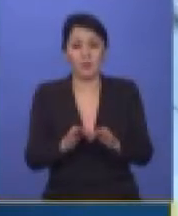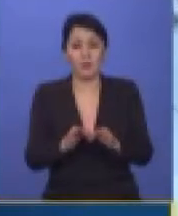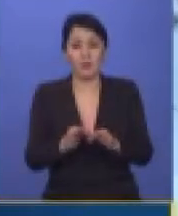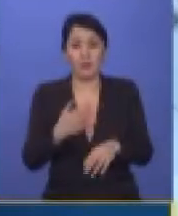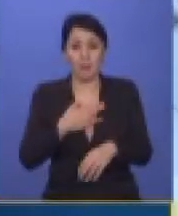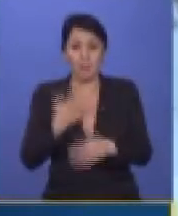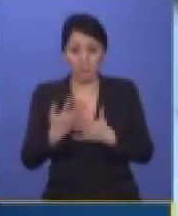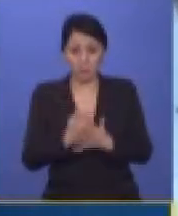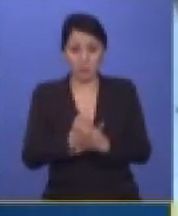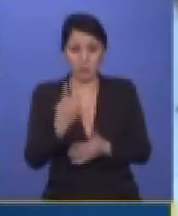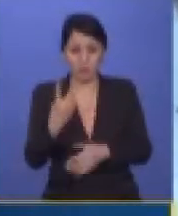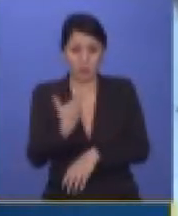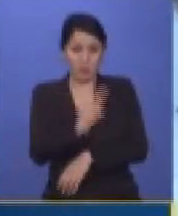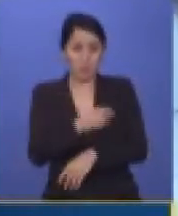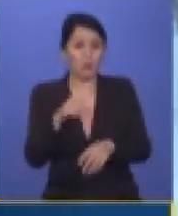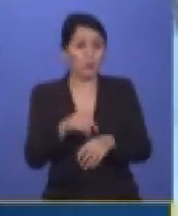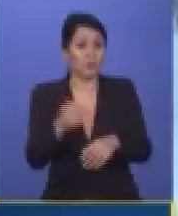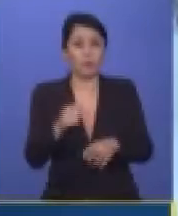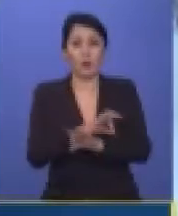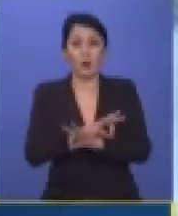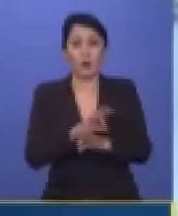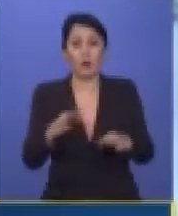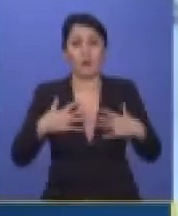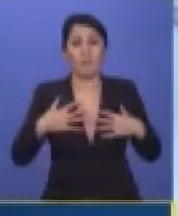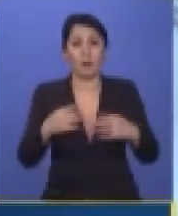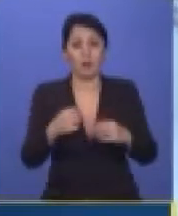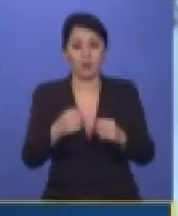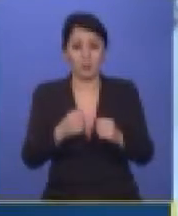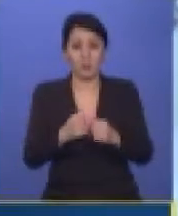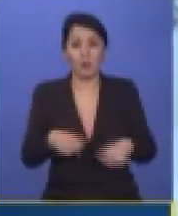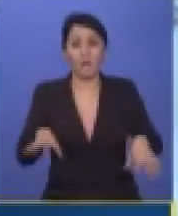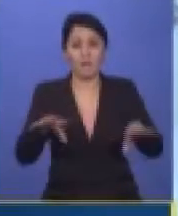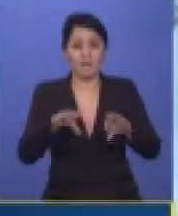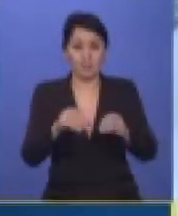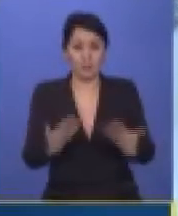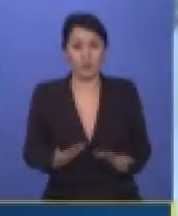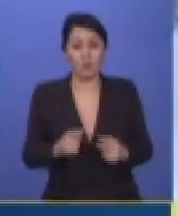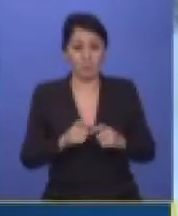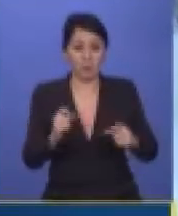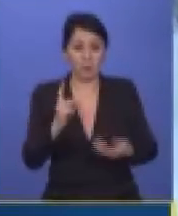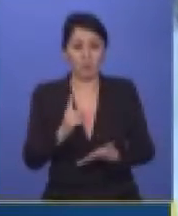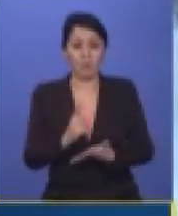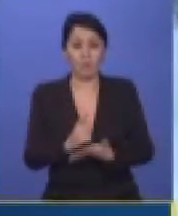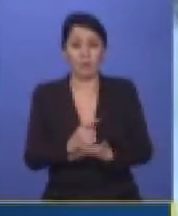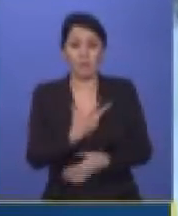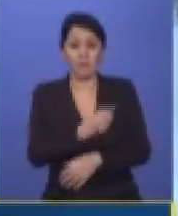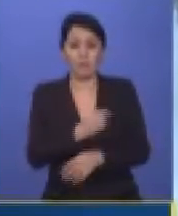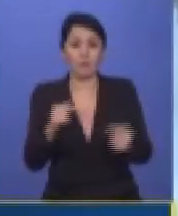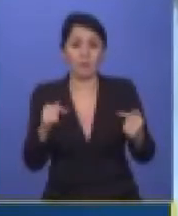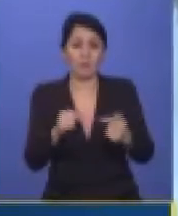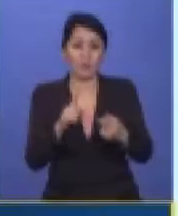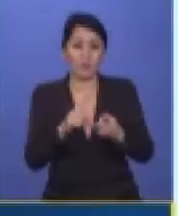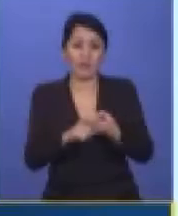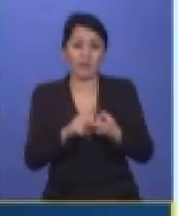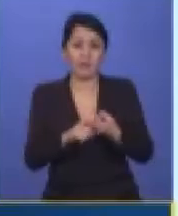искоренять. Я получил обе вакцины, чувствую себя хорошо и считаю, что для безопасности всего населения нам всем нужно ставить прививку против